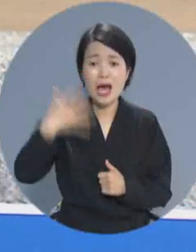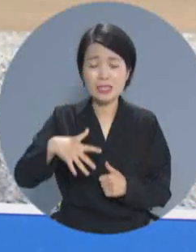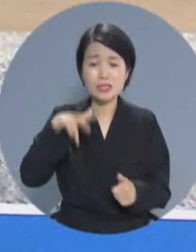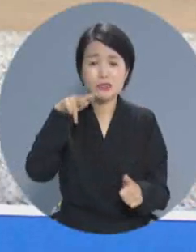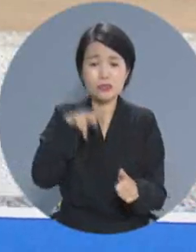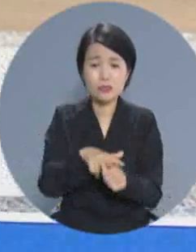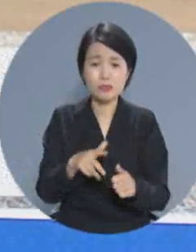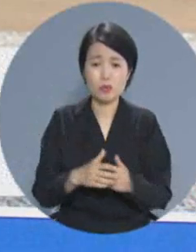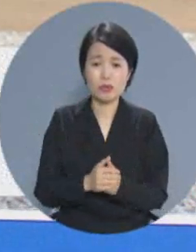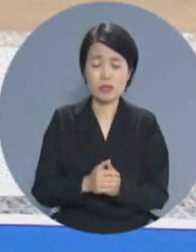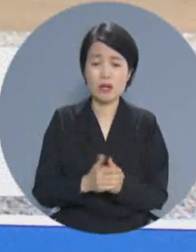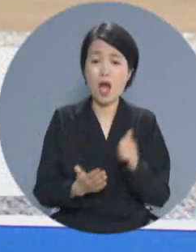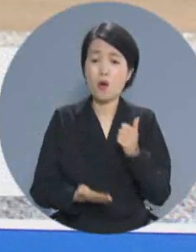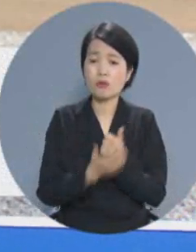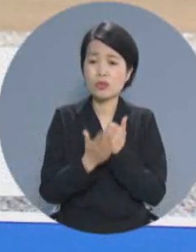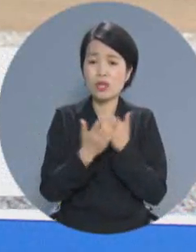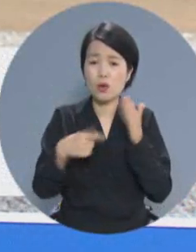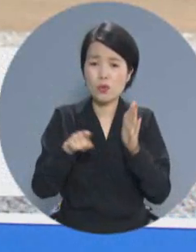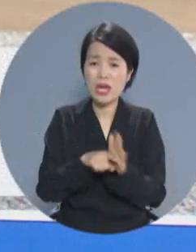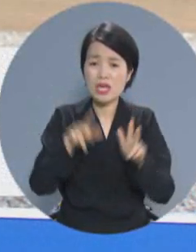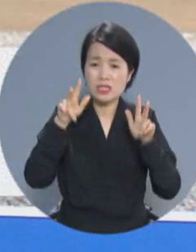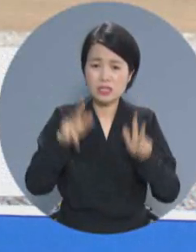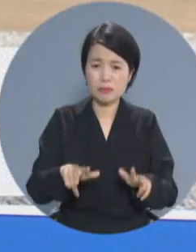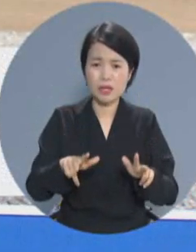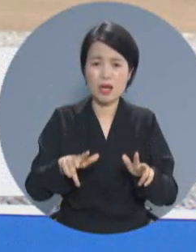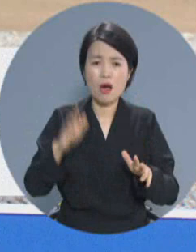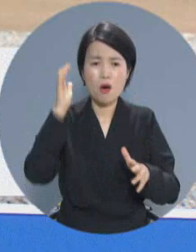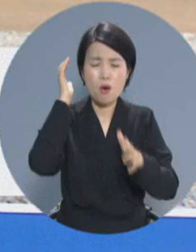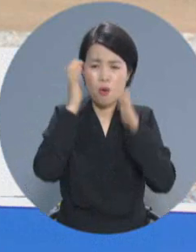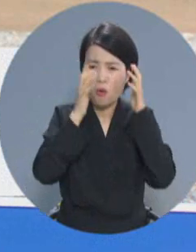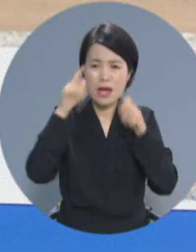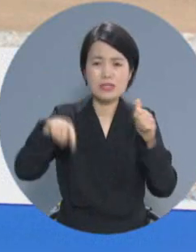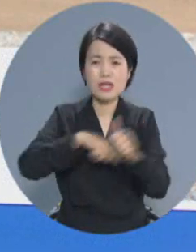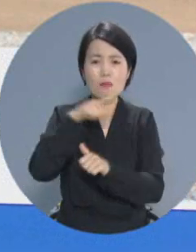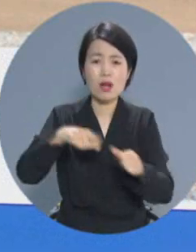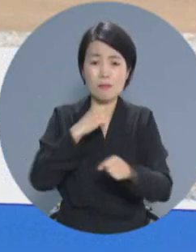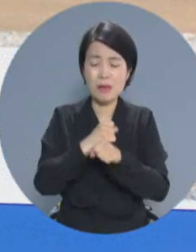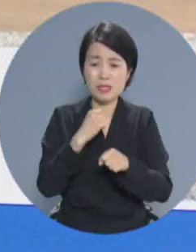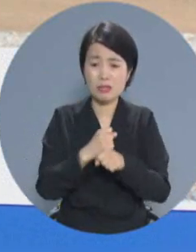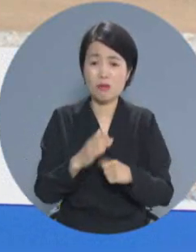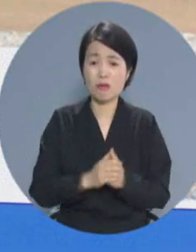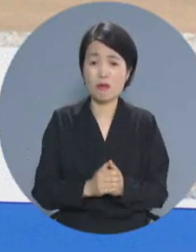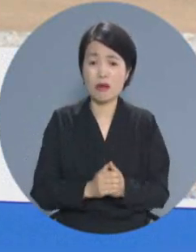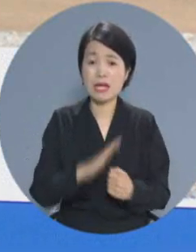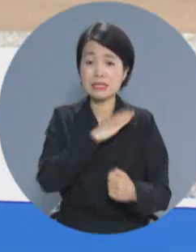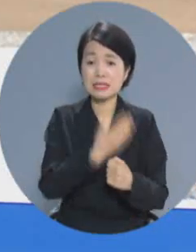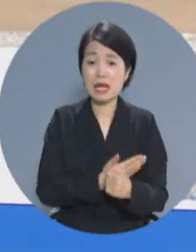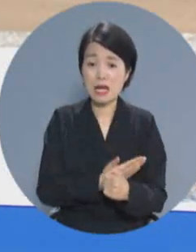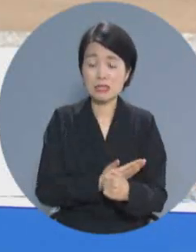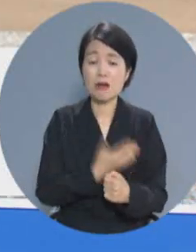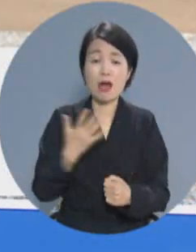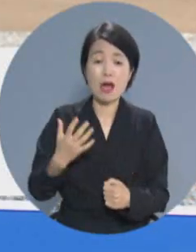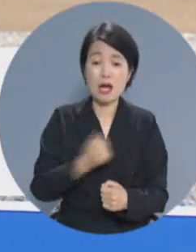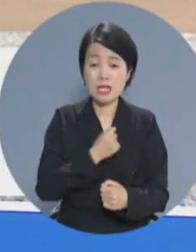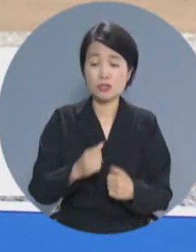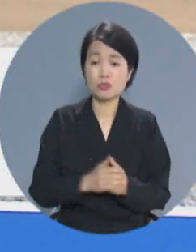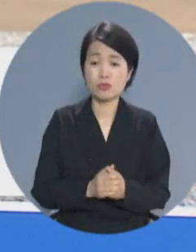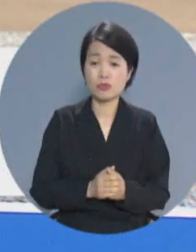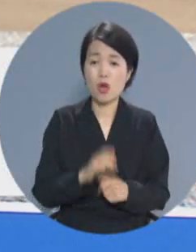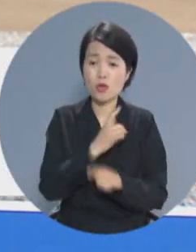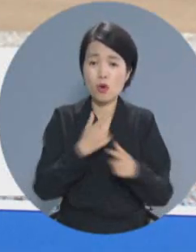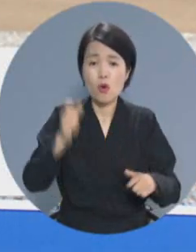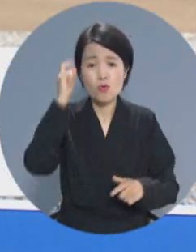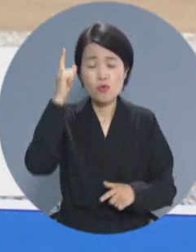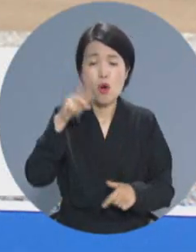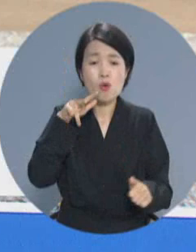후보를 공천하기 위해 지금의 이 혼란한 상황을 만들고 정작 자격을 갖춘